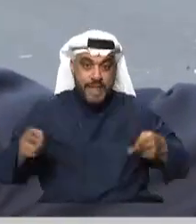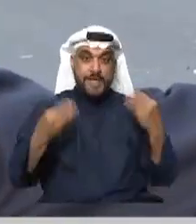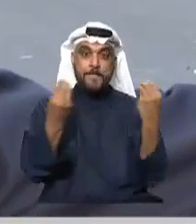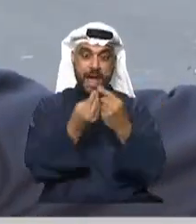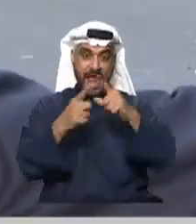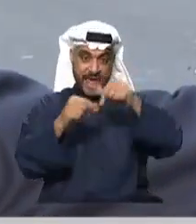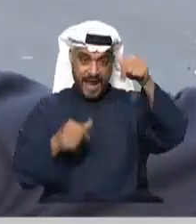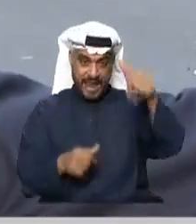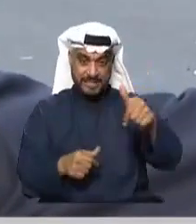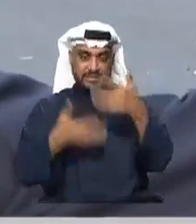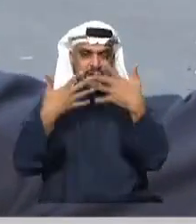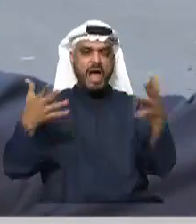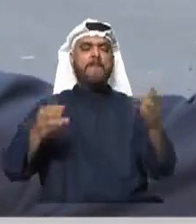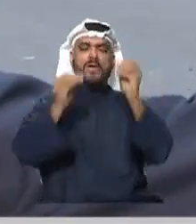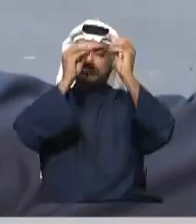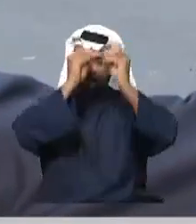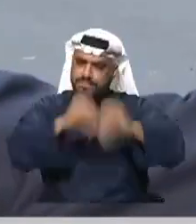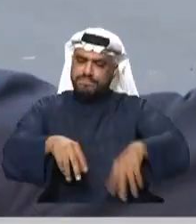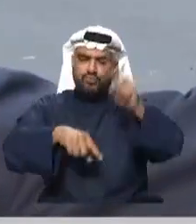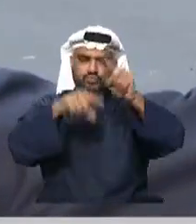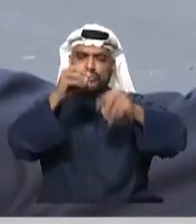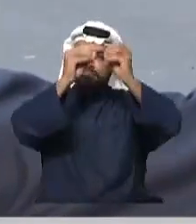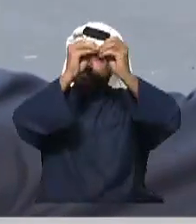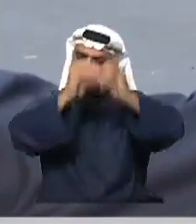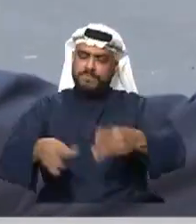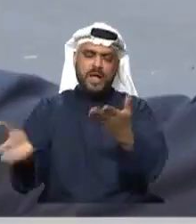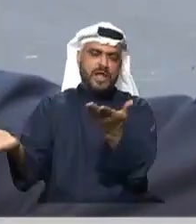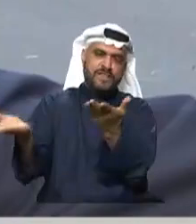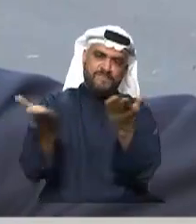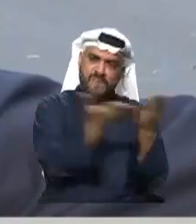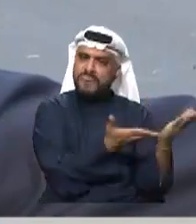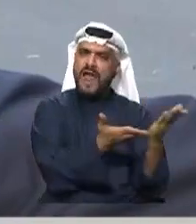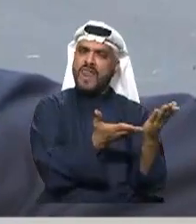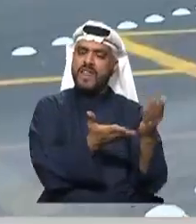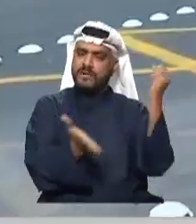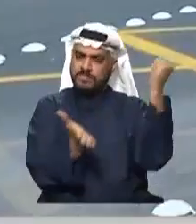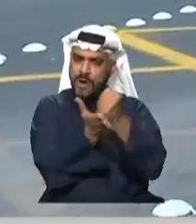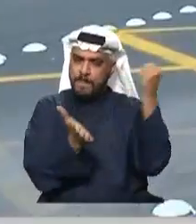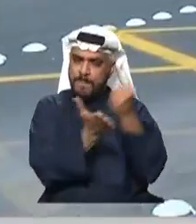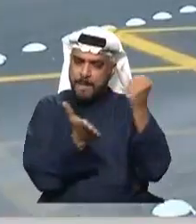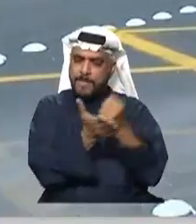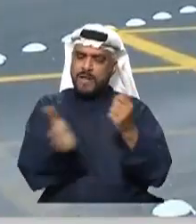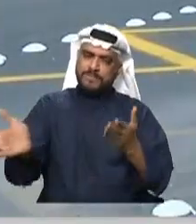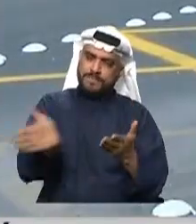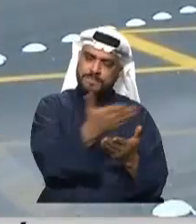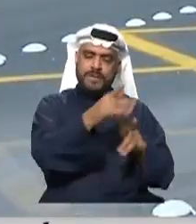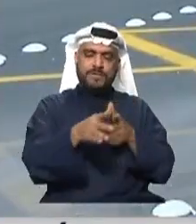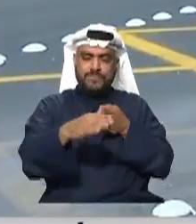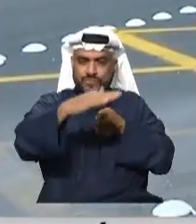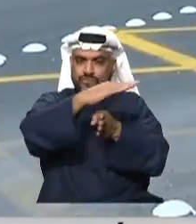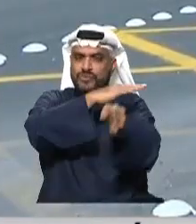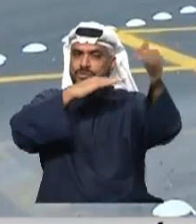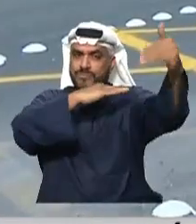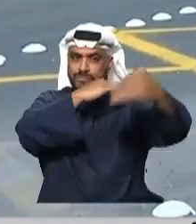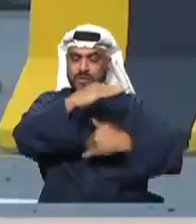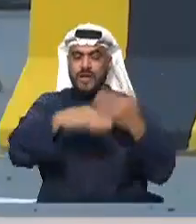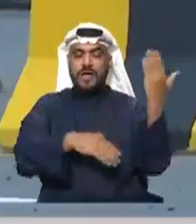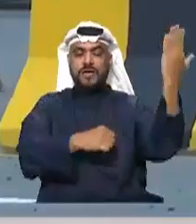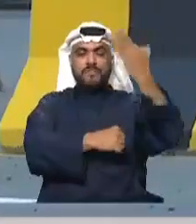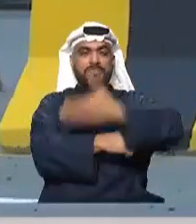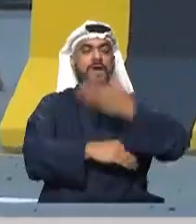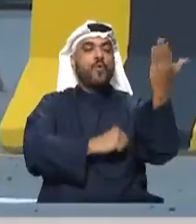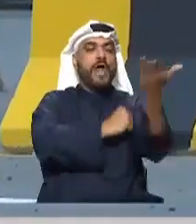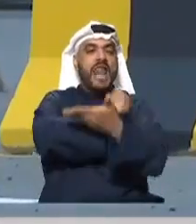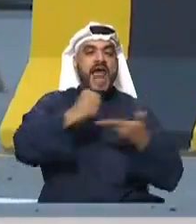والتدليل كافه الصعاب لجميع الجمهور ومرتدين منفذ والمسافرين وتوفير جميع سبل